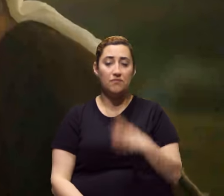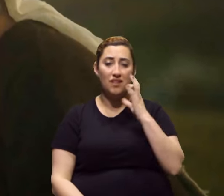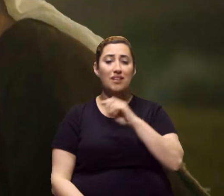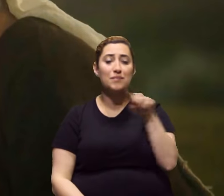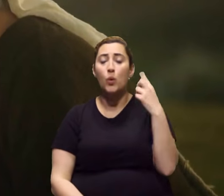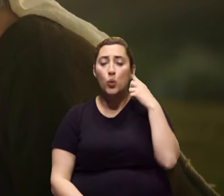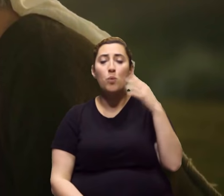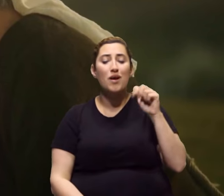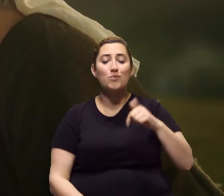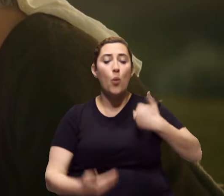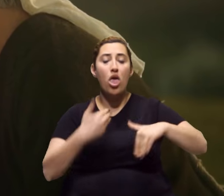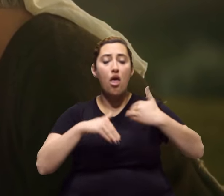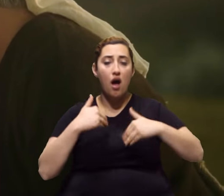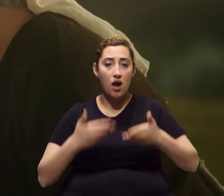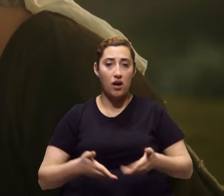kimse dövmez bu yaraya.